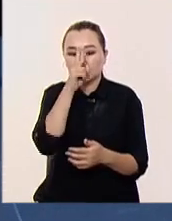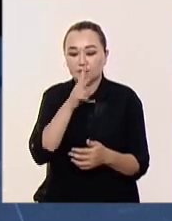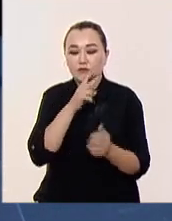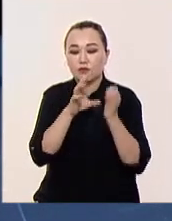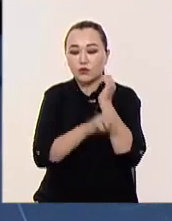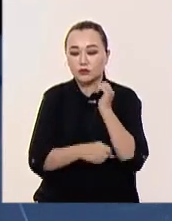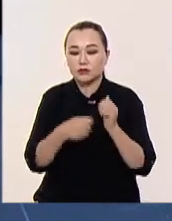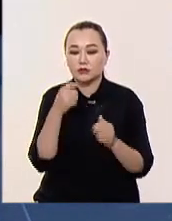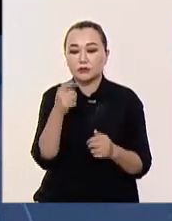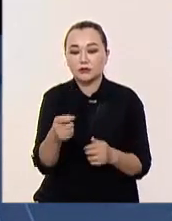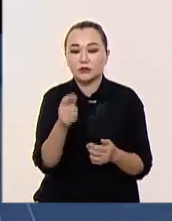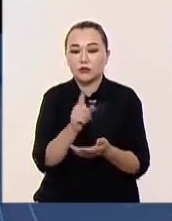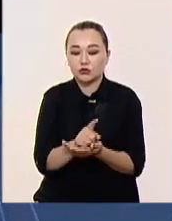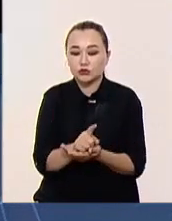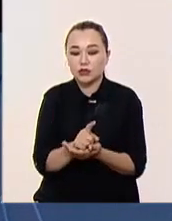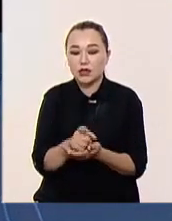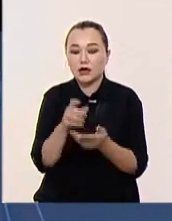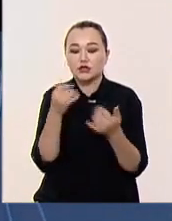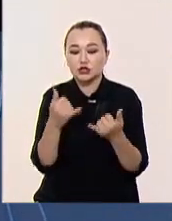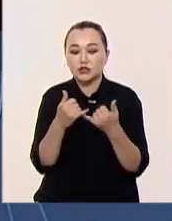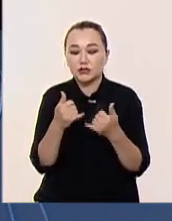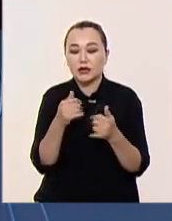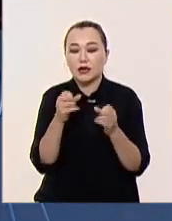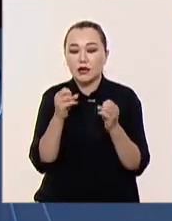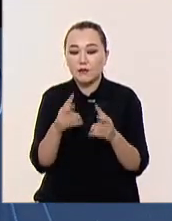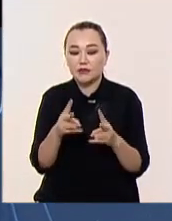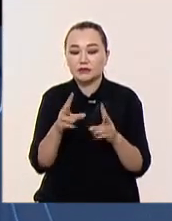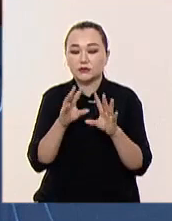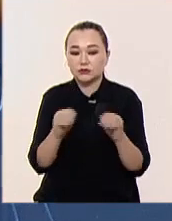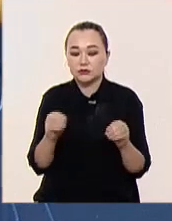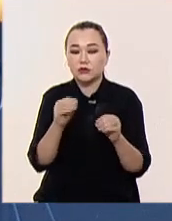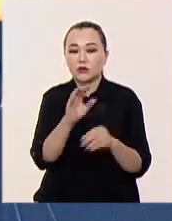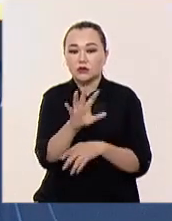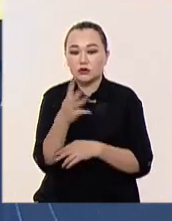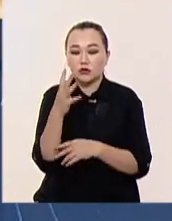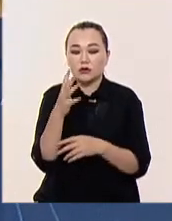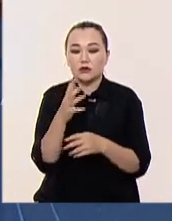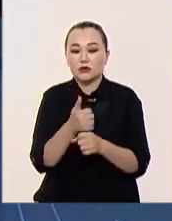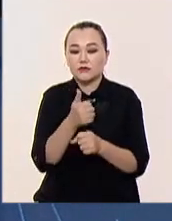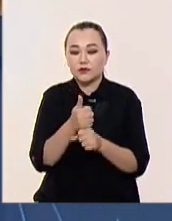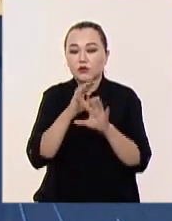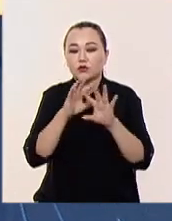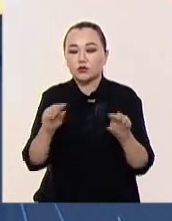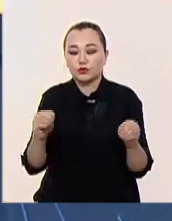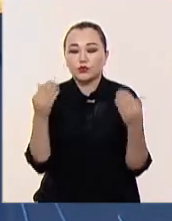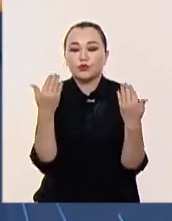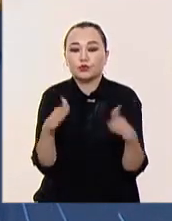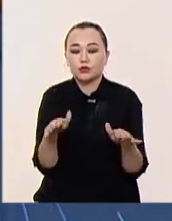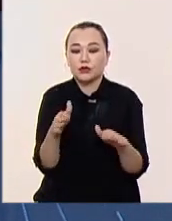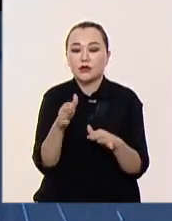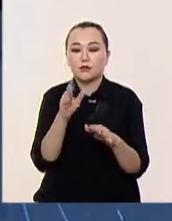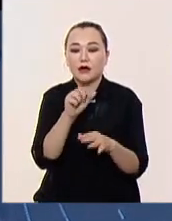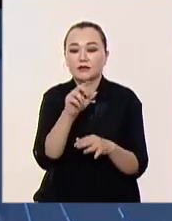ішінде тапсырулары тиіс. Ал өңірде қазір қауіп сейіліп, орман өртінің негізгі ошақтары сөндірілді. Мамандар тек